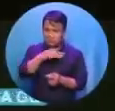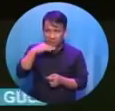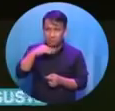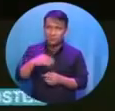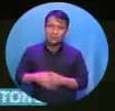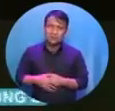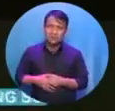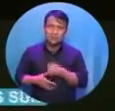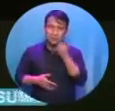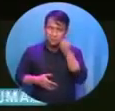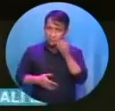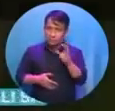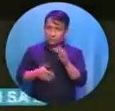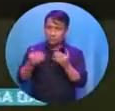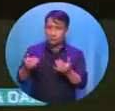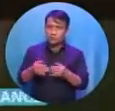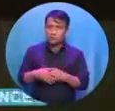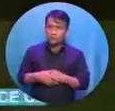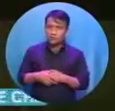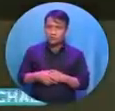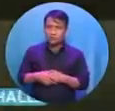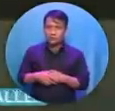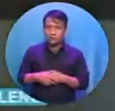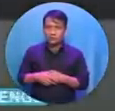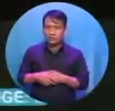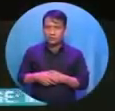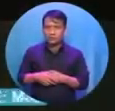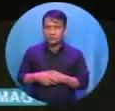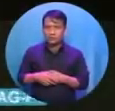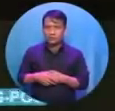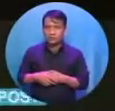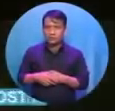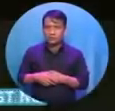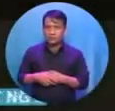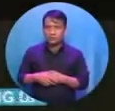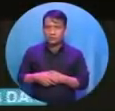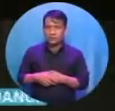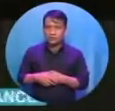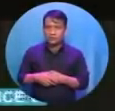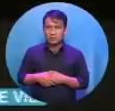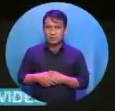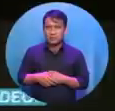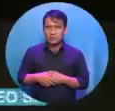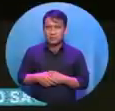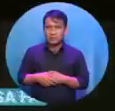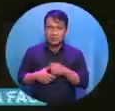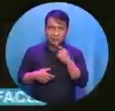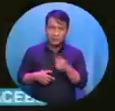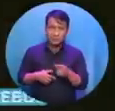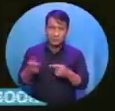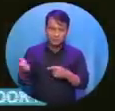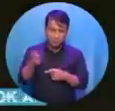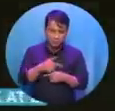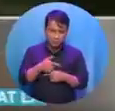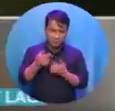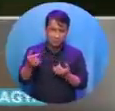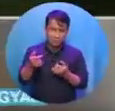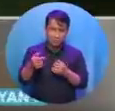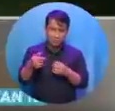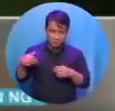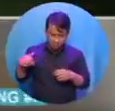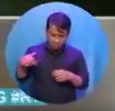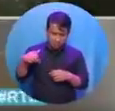Okay. Pauwi sila ngayon doon sa mga babae, sir. Doon po. Okay. Nagkakamit po kami doon sa may